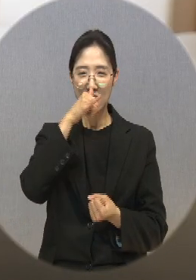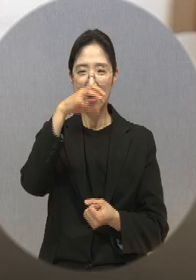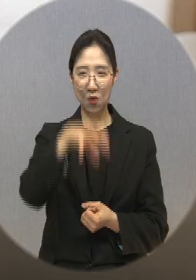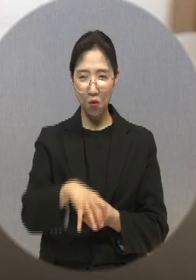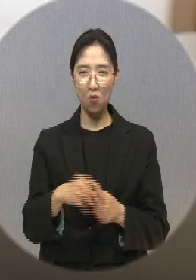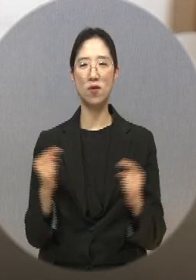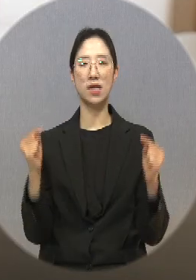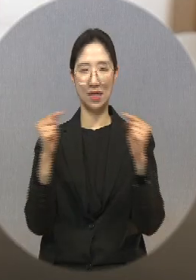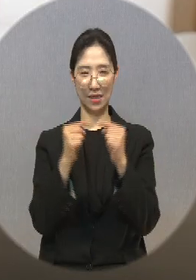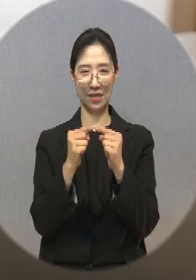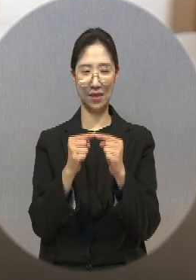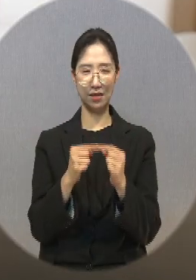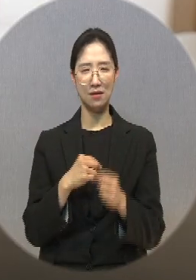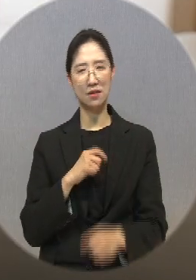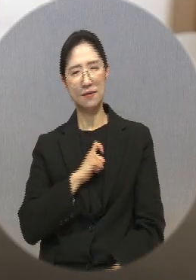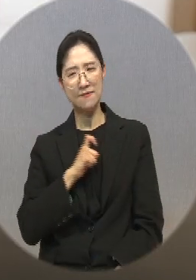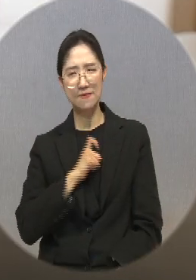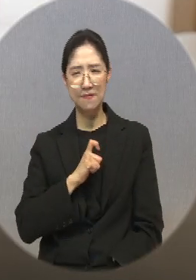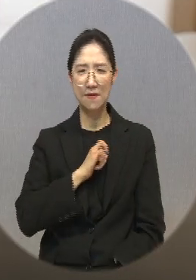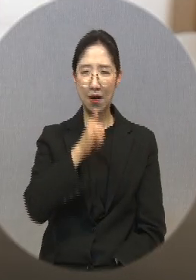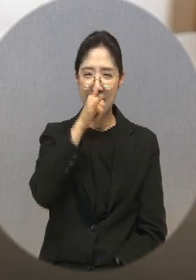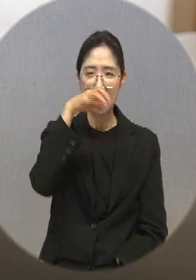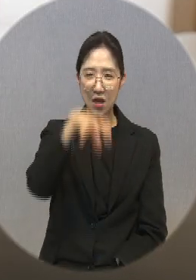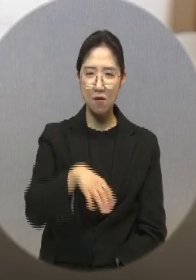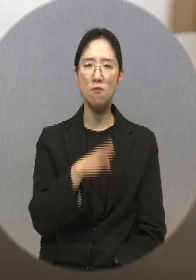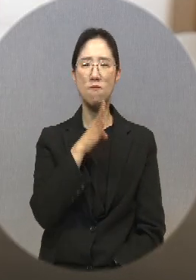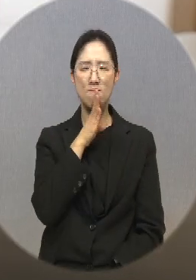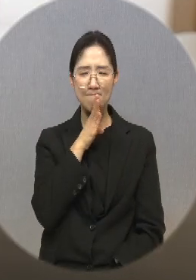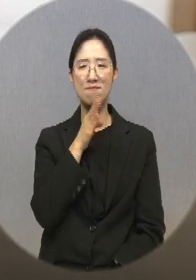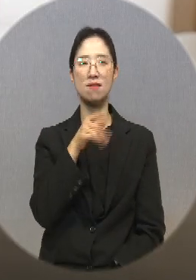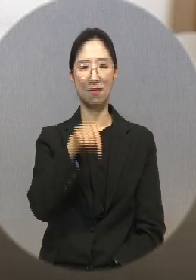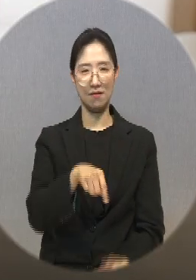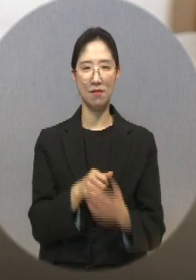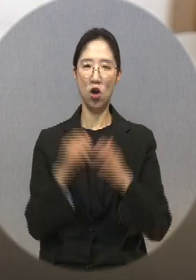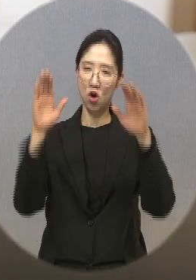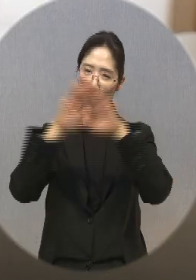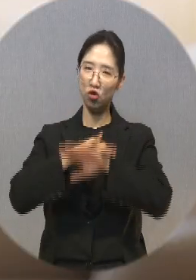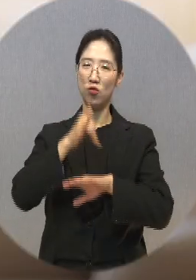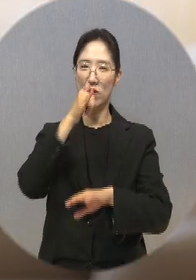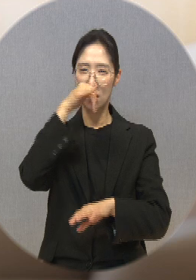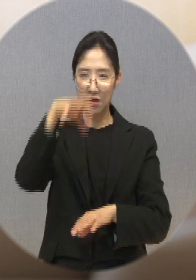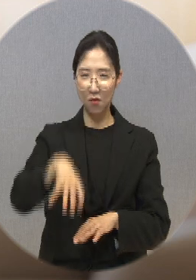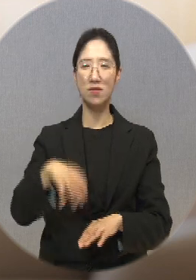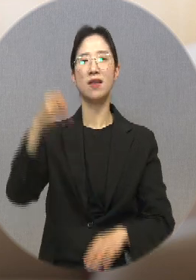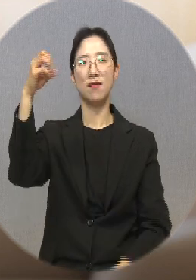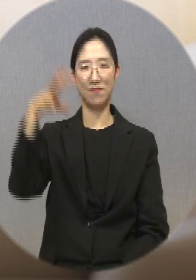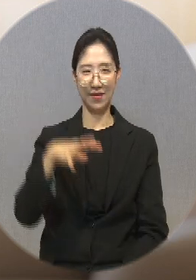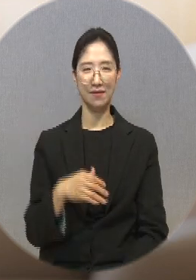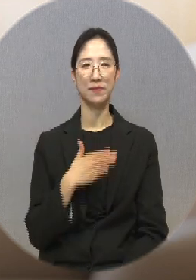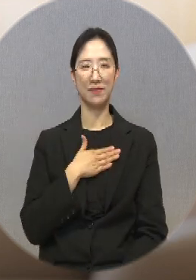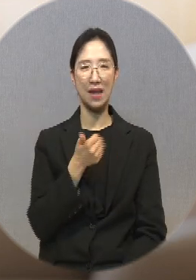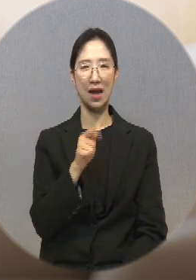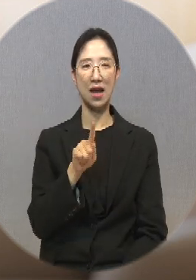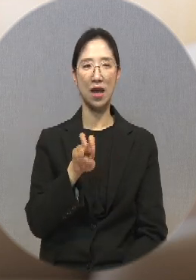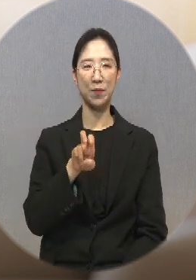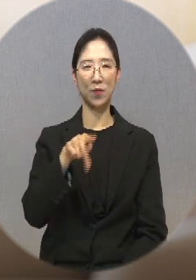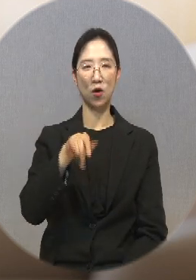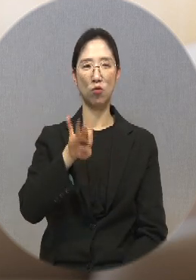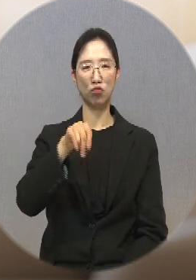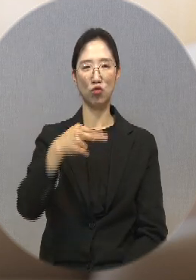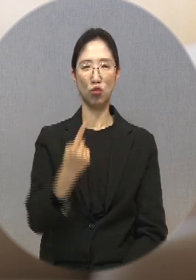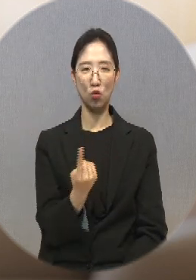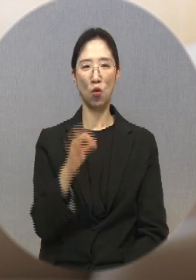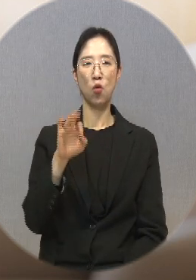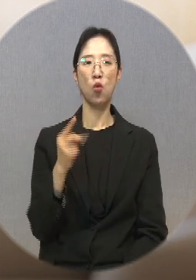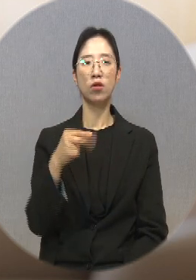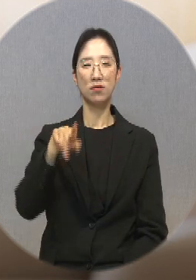일치를, 의혹이 있는 곳에 진리를, 어두움이 있는 곳에 빛을, 저는 함경북도 온성에서 출생을